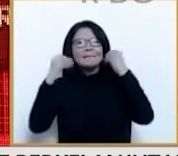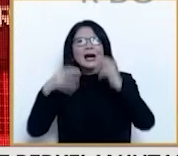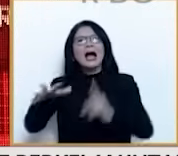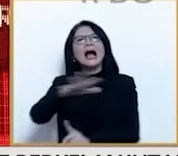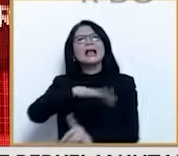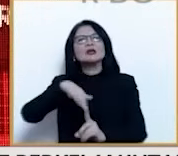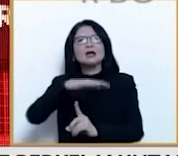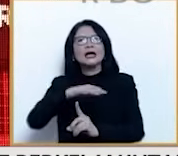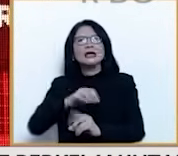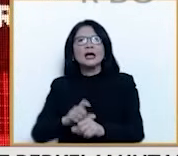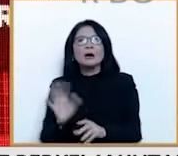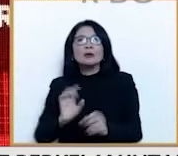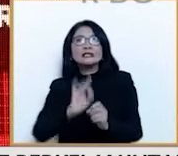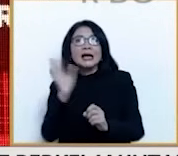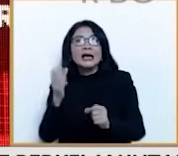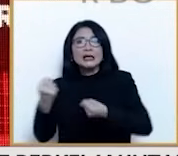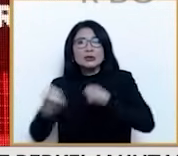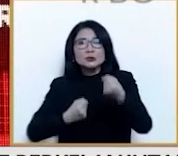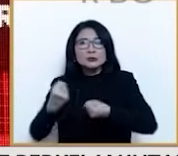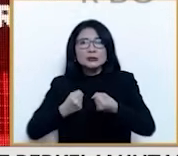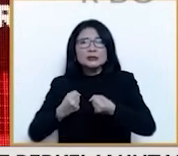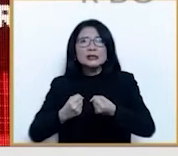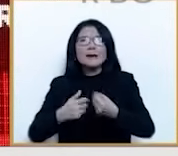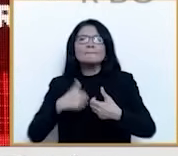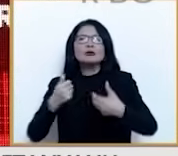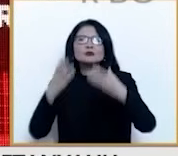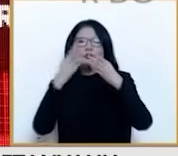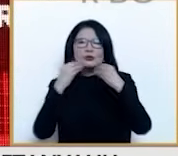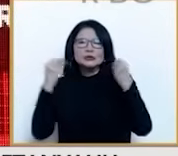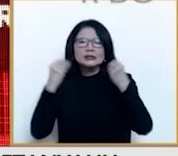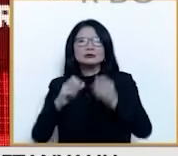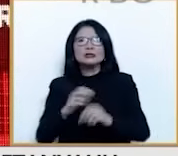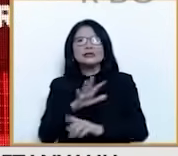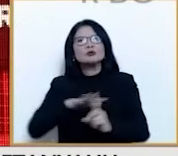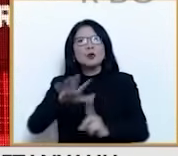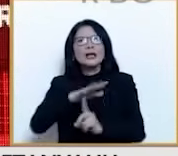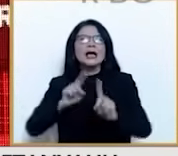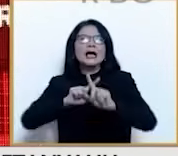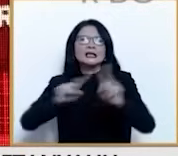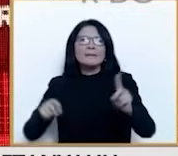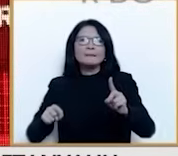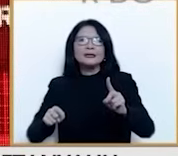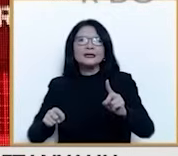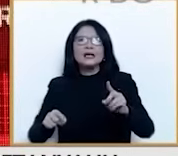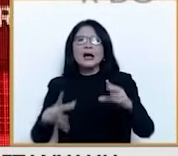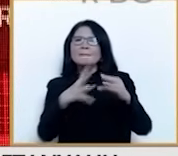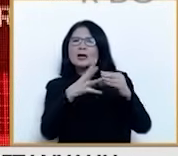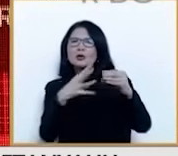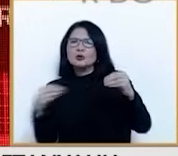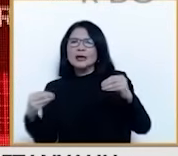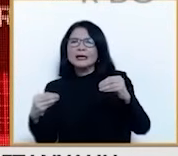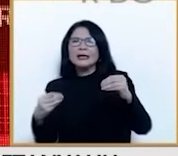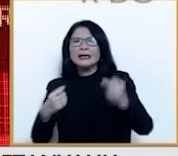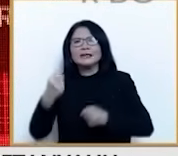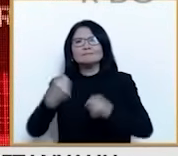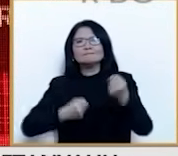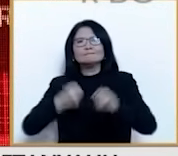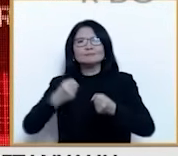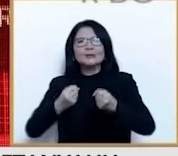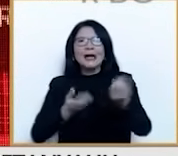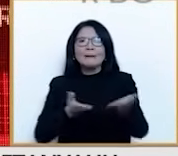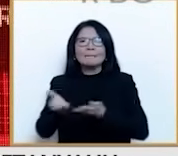hanya sekedar penggunaan kendaraan yang ramah lingkungan, namun juga mengurangi jumlah kendaraan melalui